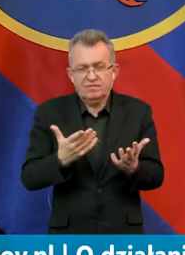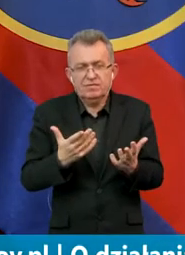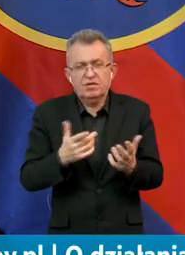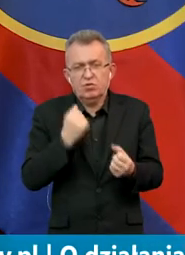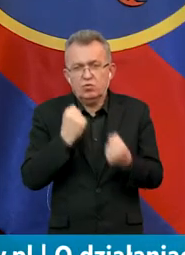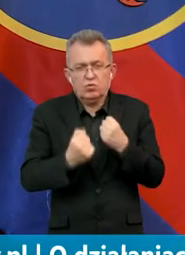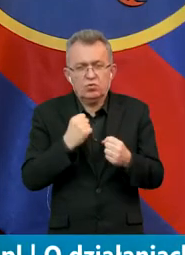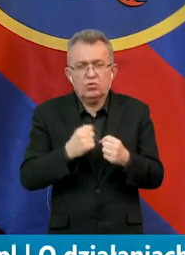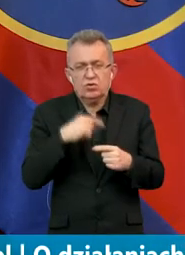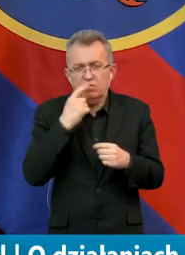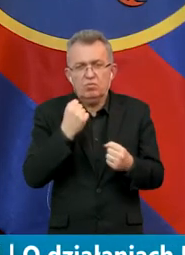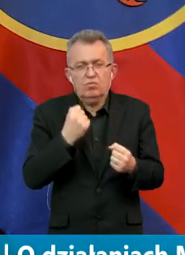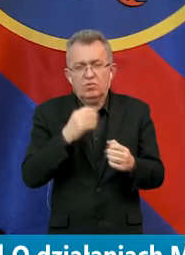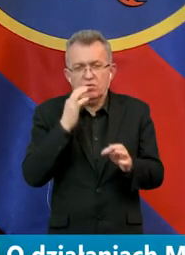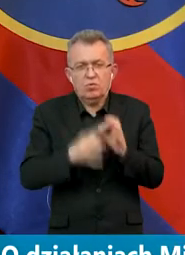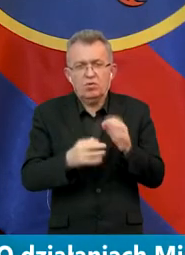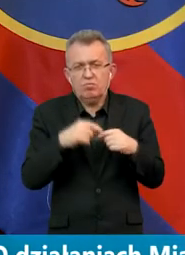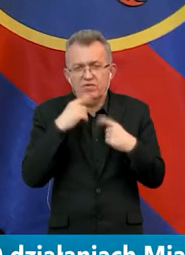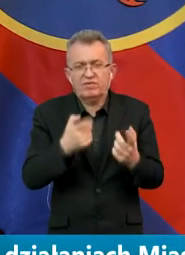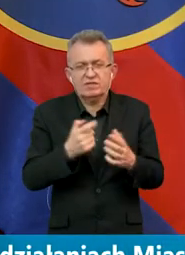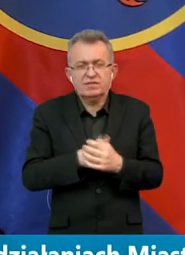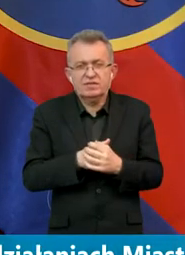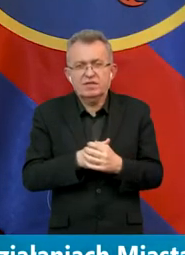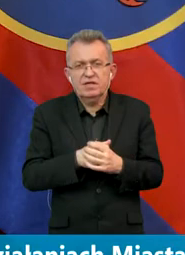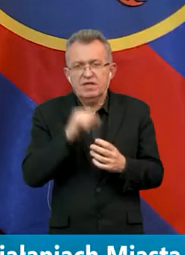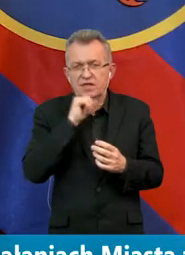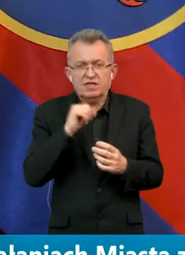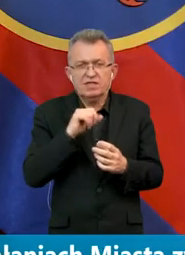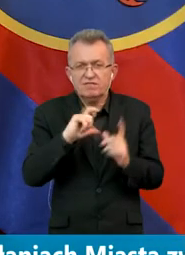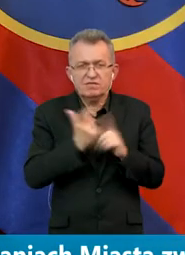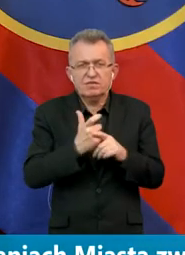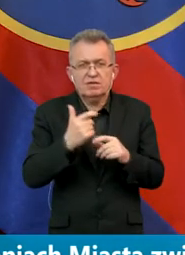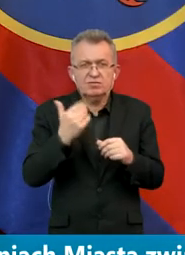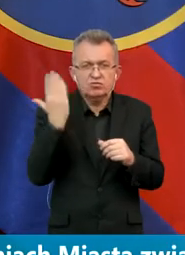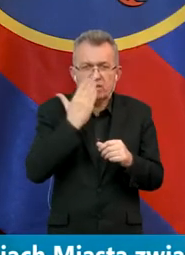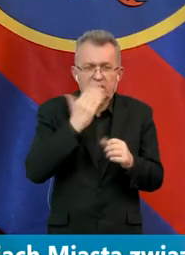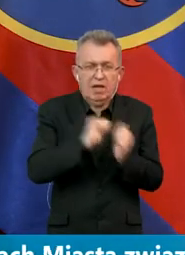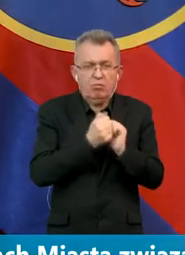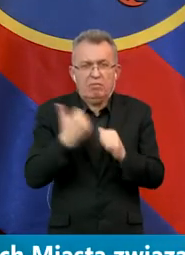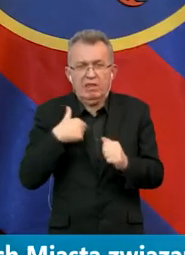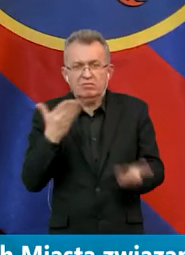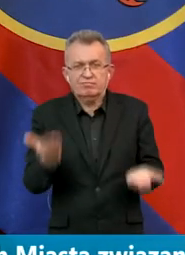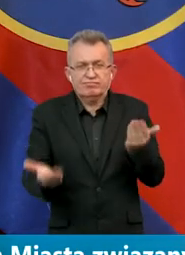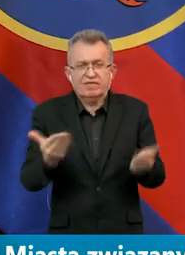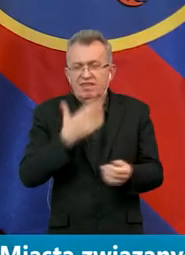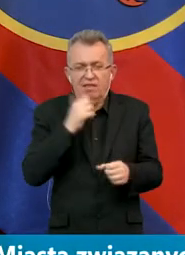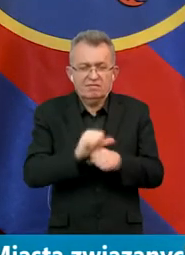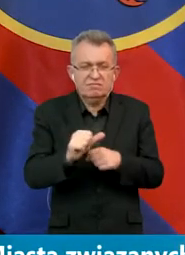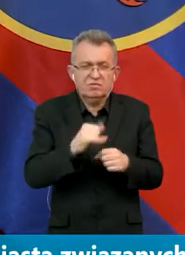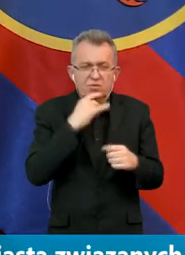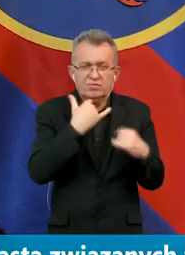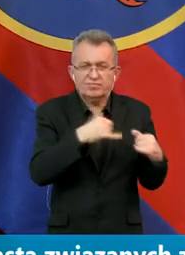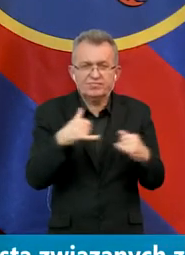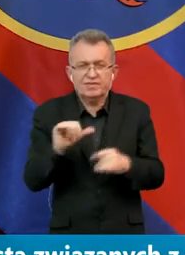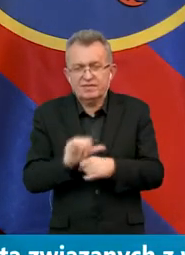trudno tak to jednoznacznie zawsze określić. Nigdy nie jest tak, że wszystko jest czarne lub białe. Zawsze ma pewne odcienie